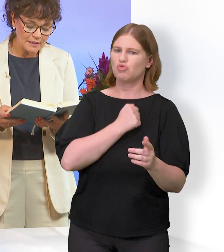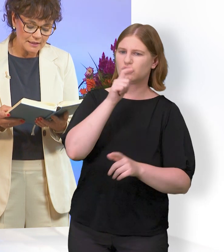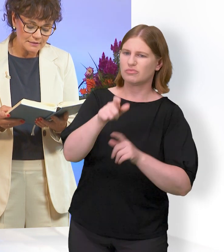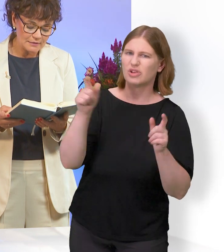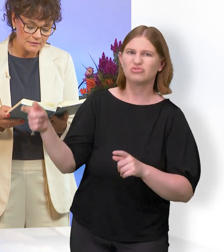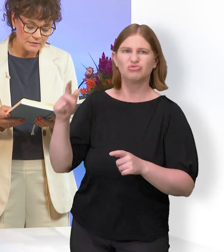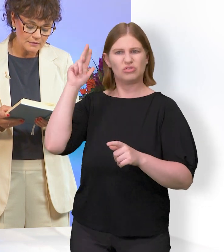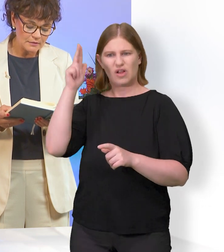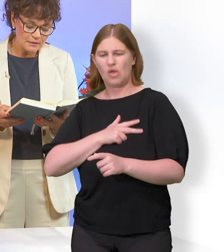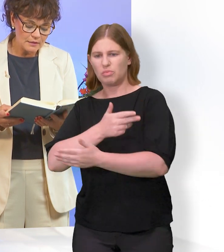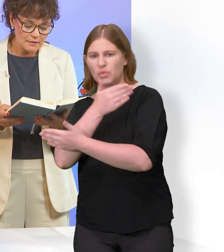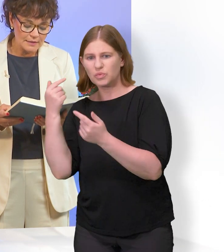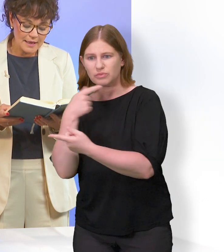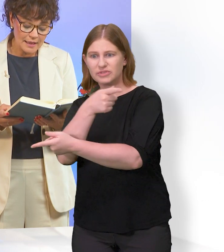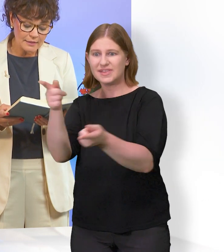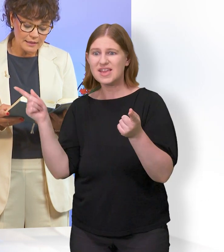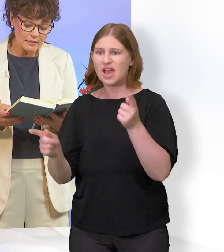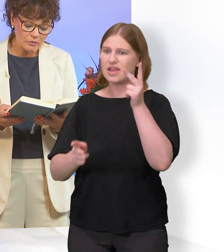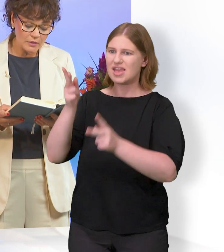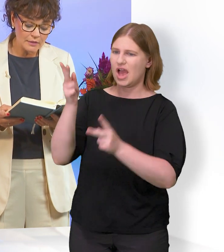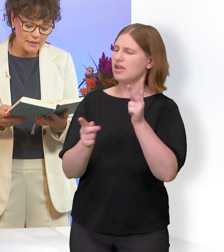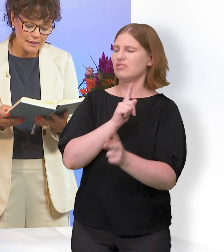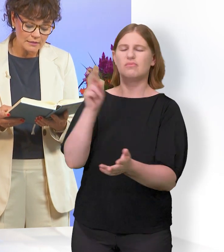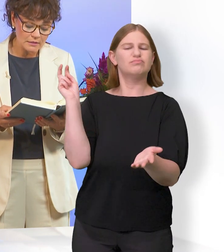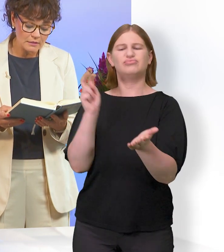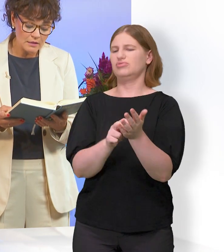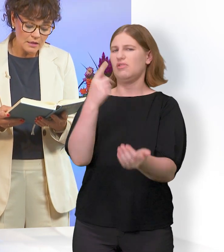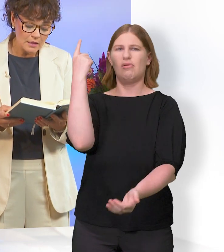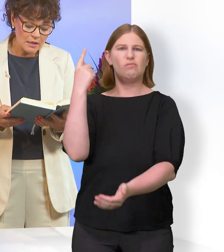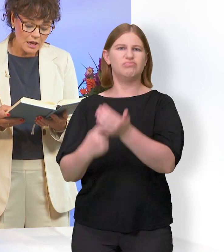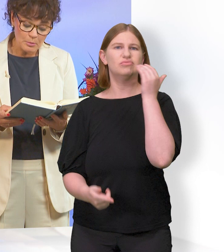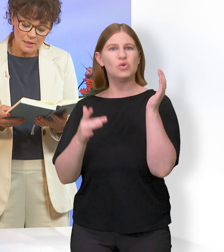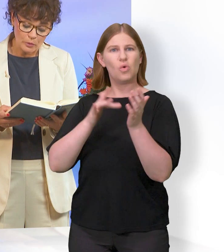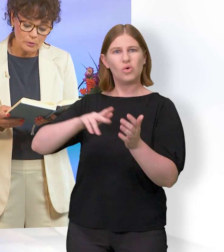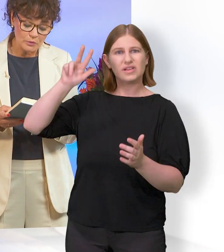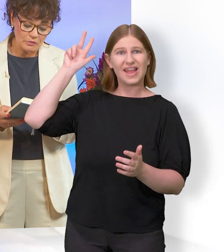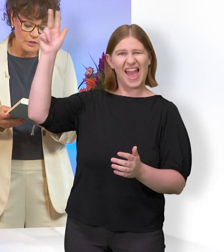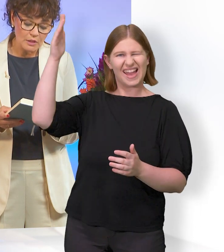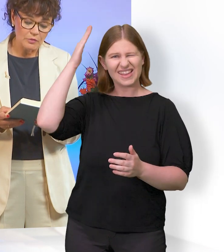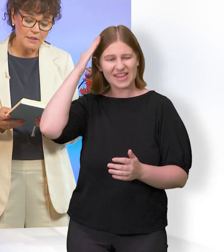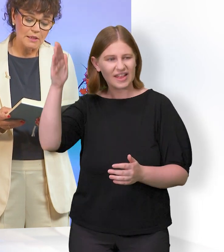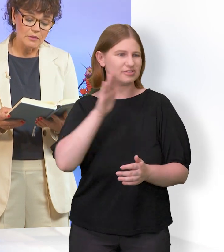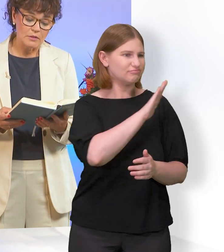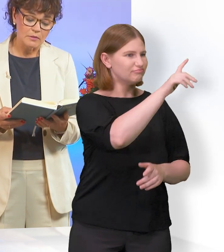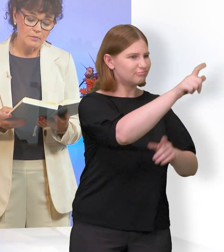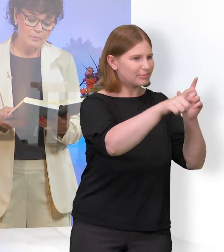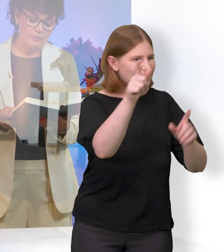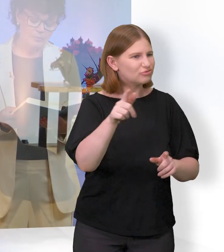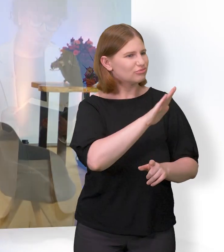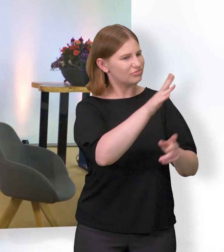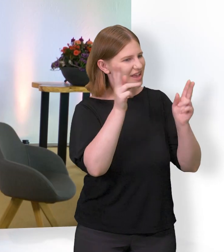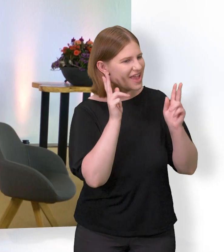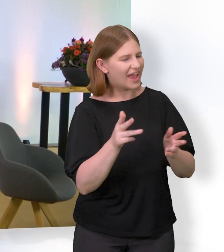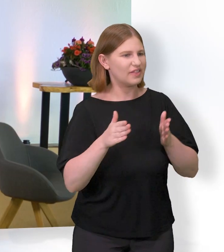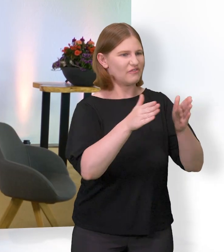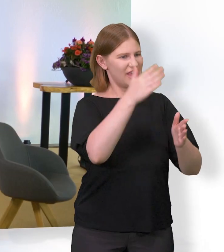Gemeinde der Gerechten. Denn der Herr kennt den Weg der Gerechten, aber der gottlosen Weg vergeht.